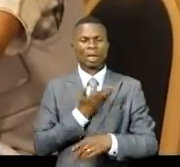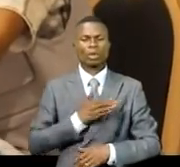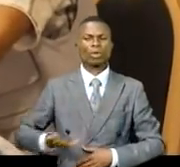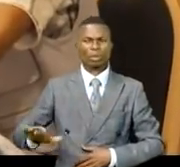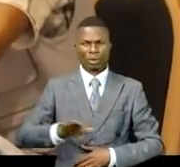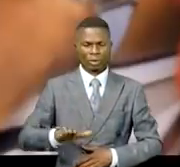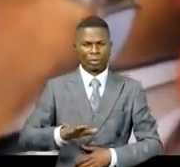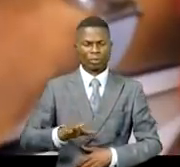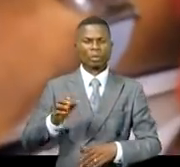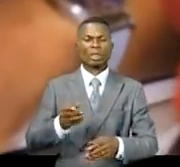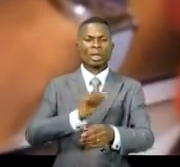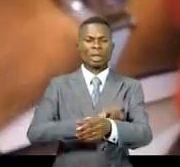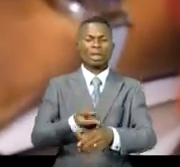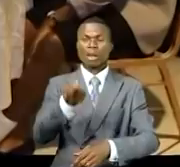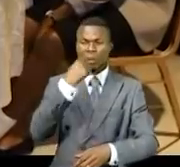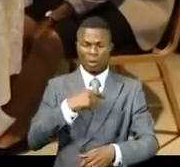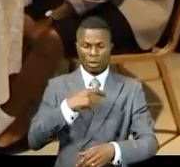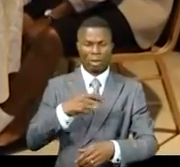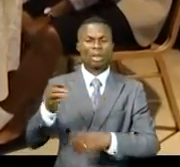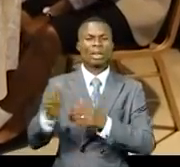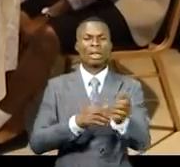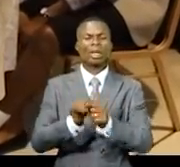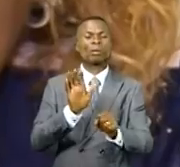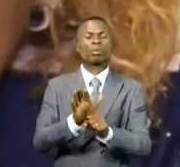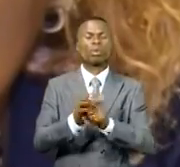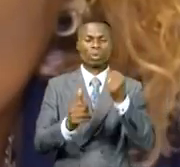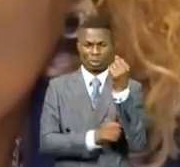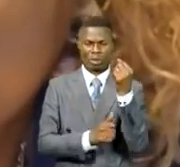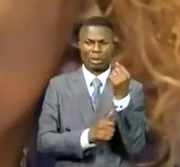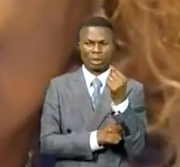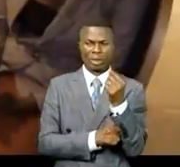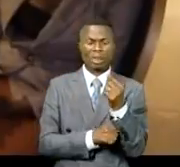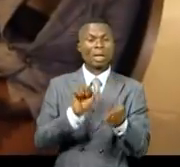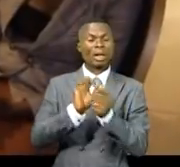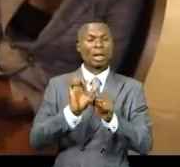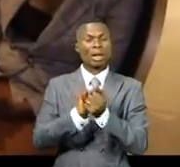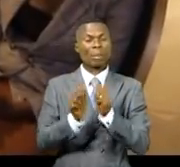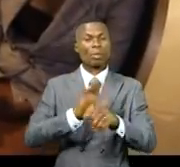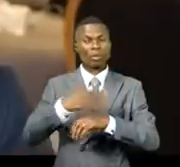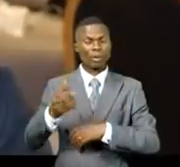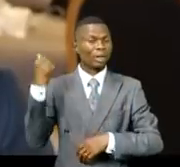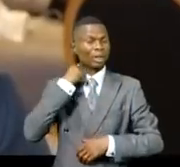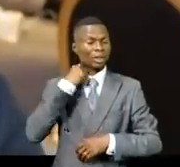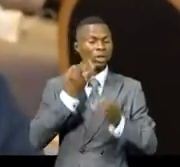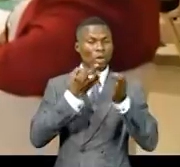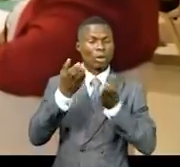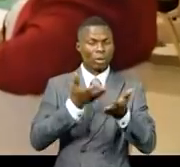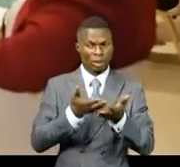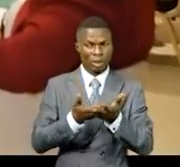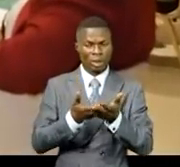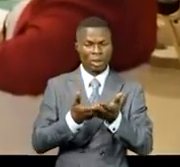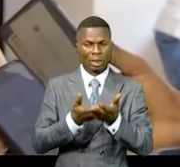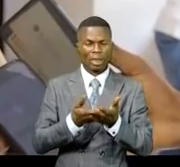La pratique de l'avortement clandestin fait courir des risques, sinon les conséquences que le docteur Rachel Yodi a tenu